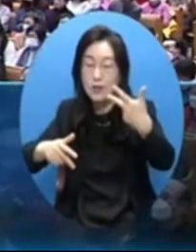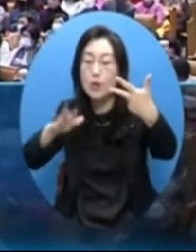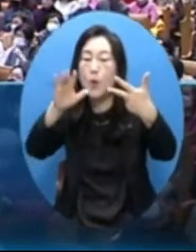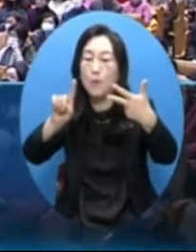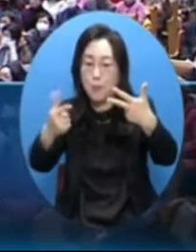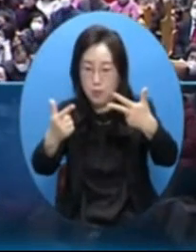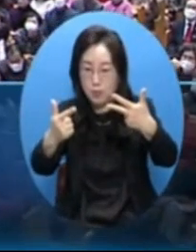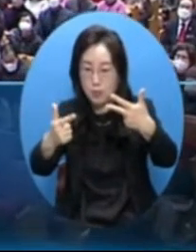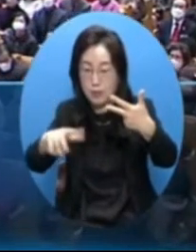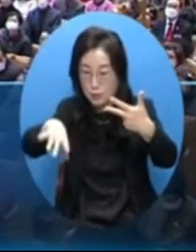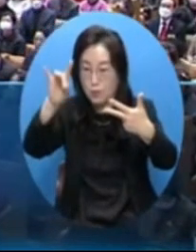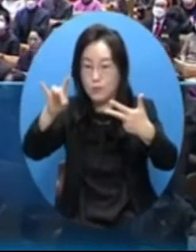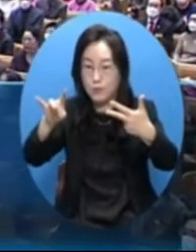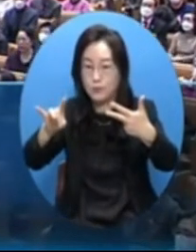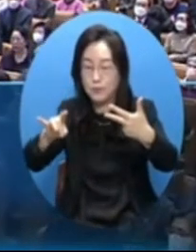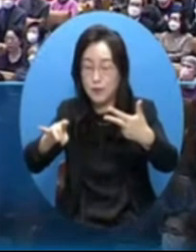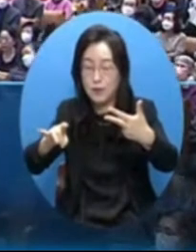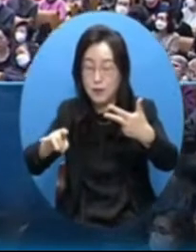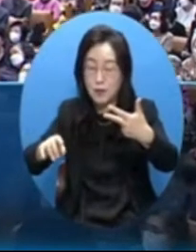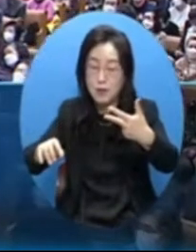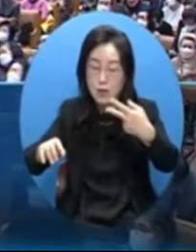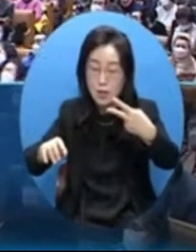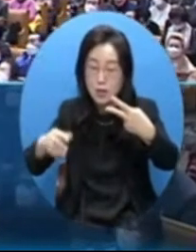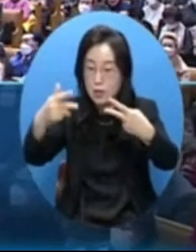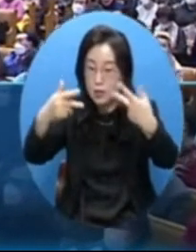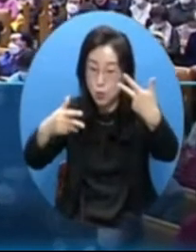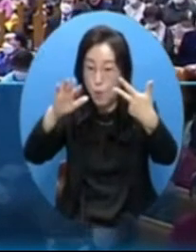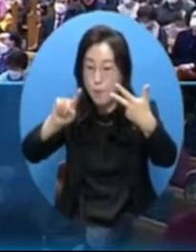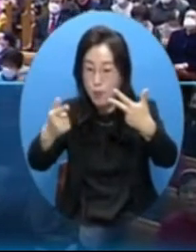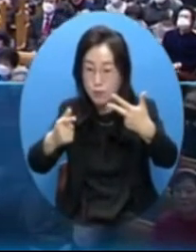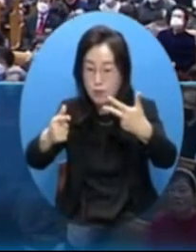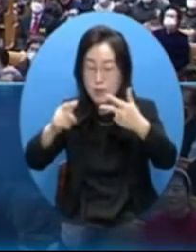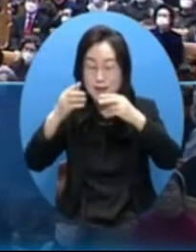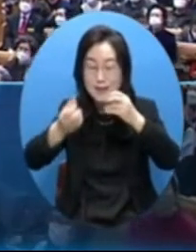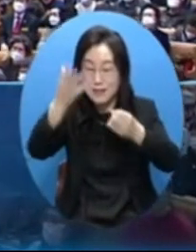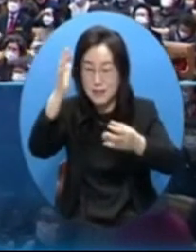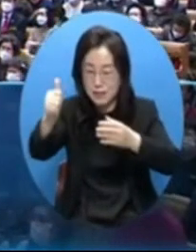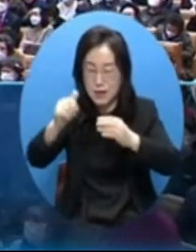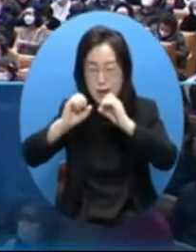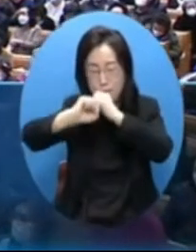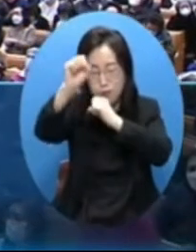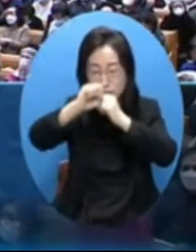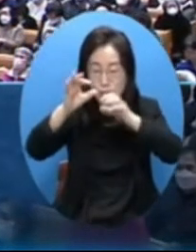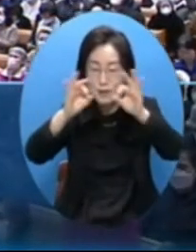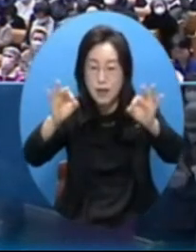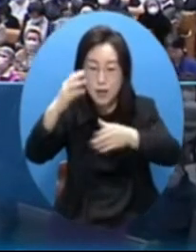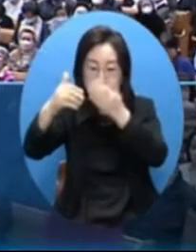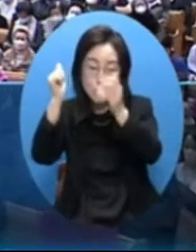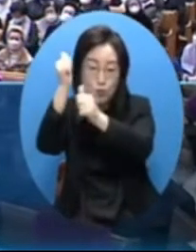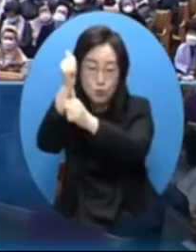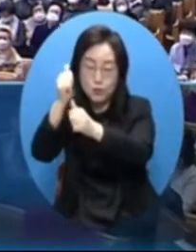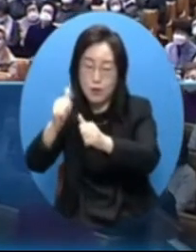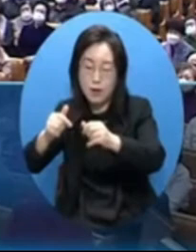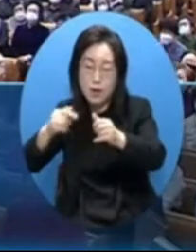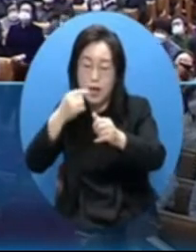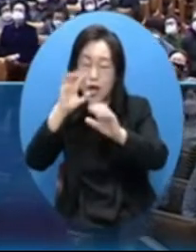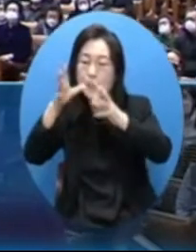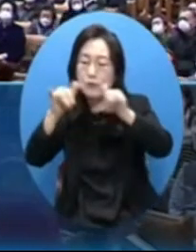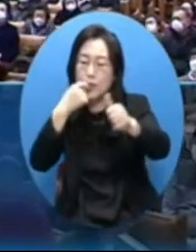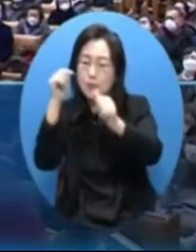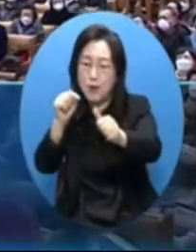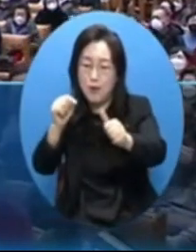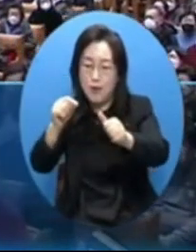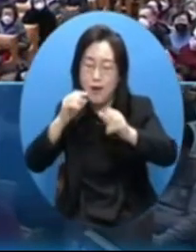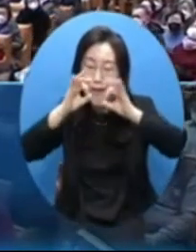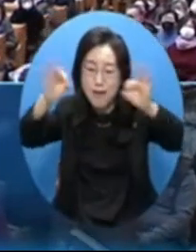그날 뿐이었더라 일곱 번째 제자들이 나팔을 불 때 여호수아가 백성에게 이르되 외치라 여호와께서 너희에게 이성을